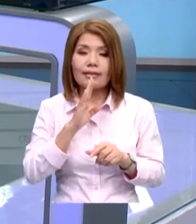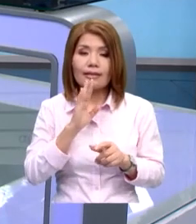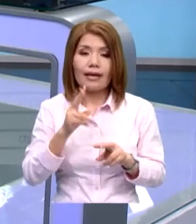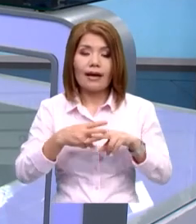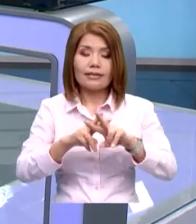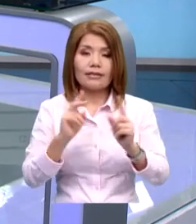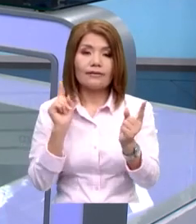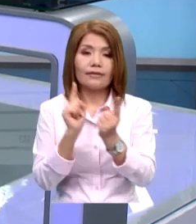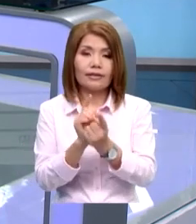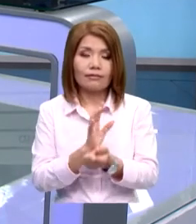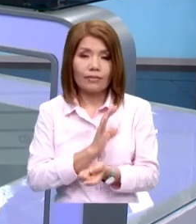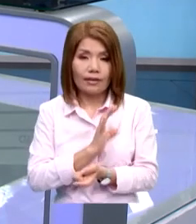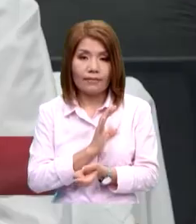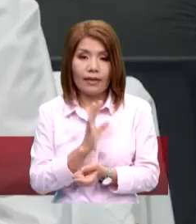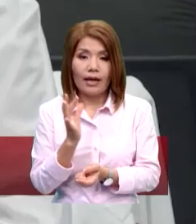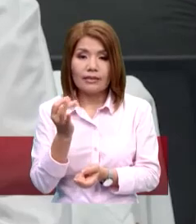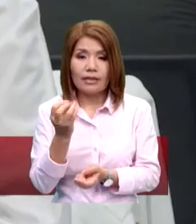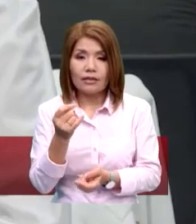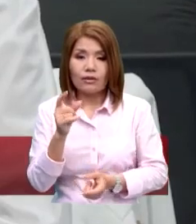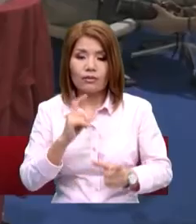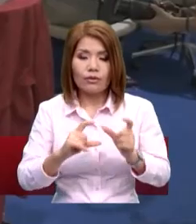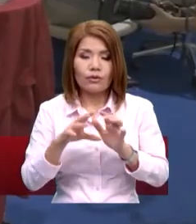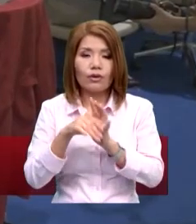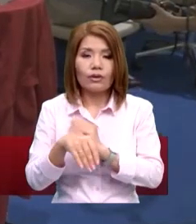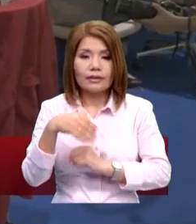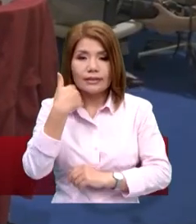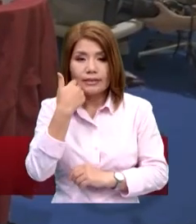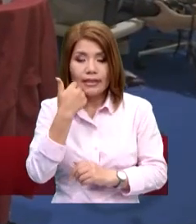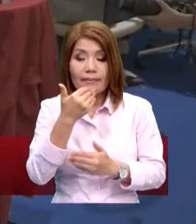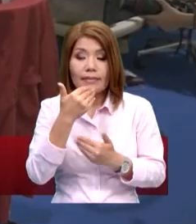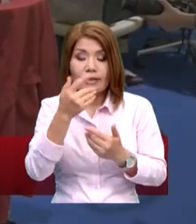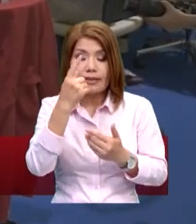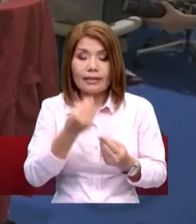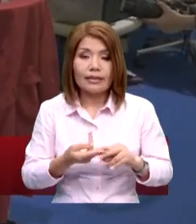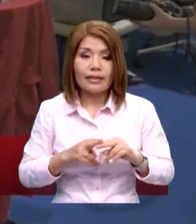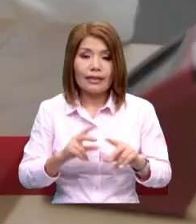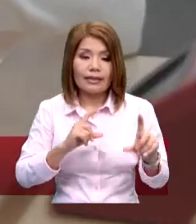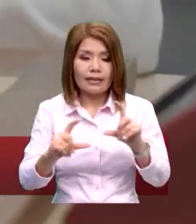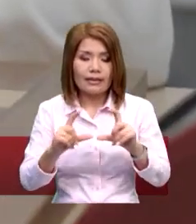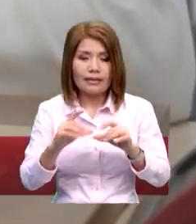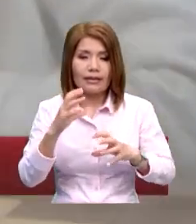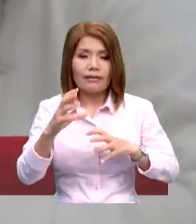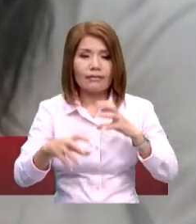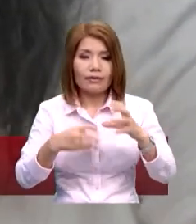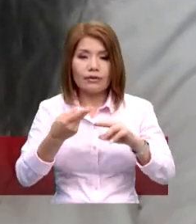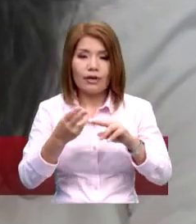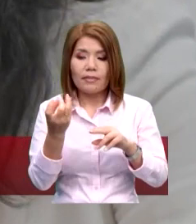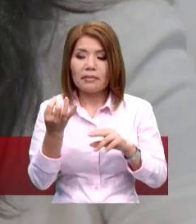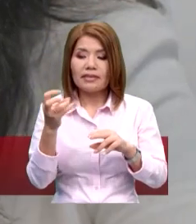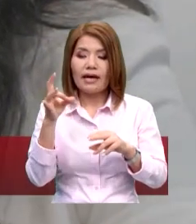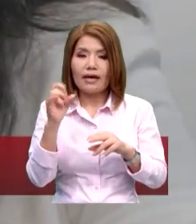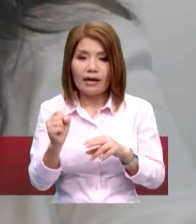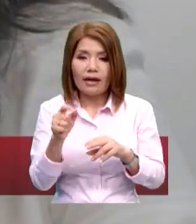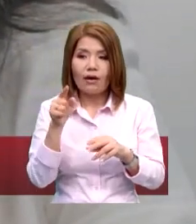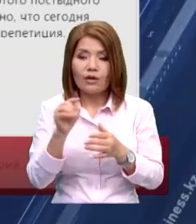жүздесті. Саладағы былыққа батқаным үшін ұяламын. Соңғы күндері найзағайлы шахматтан әлем чемпионы Бибісара Асаубаеваның